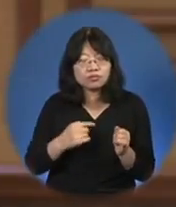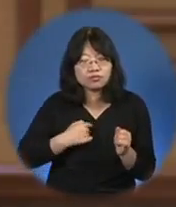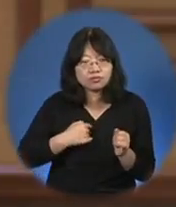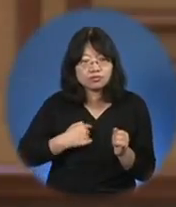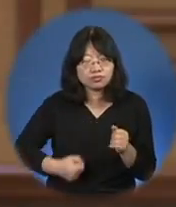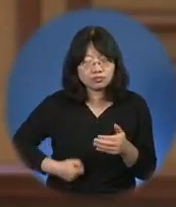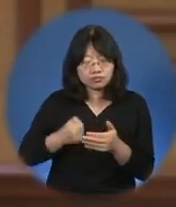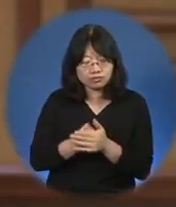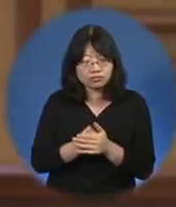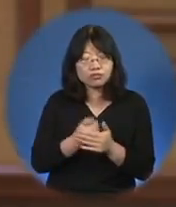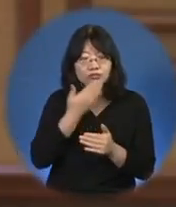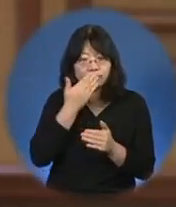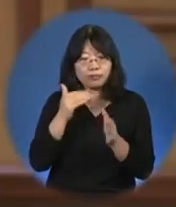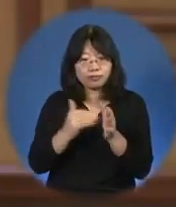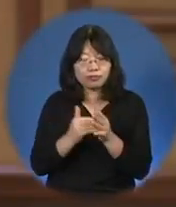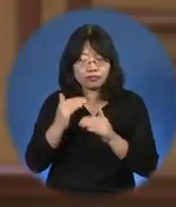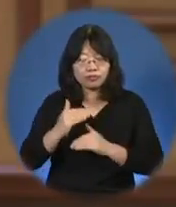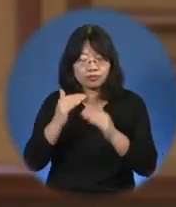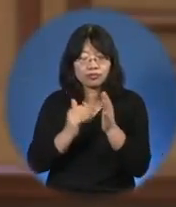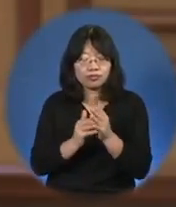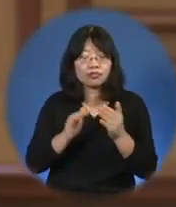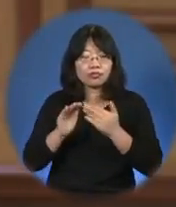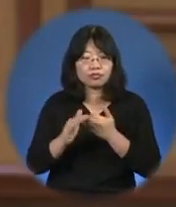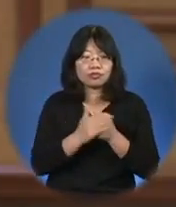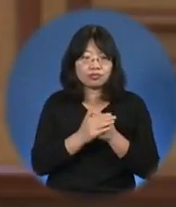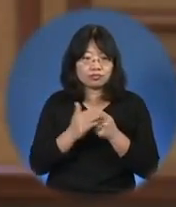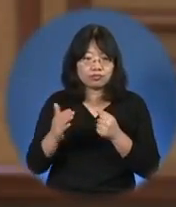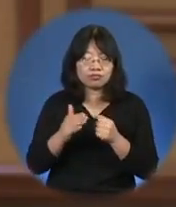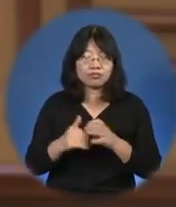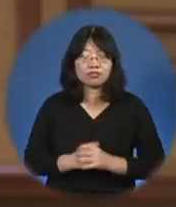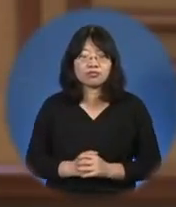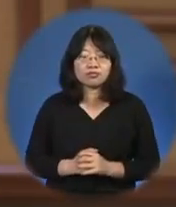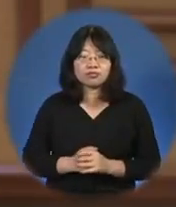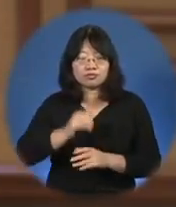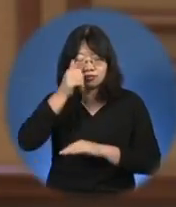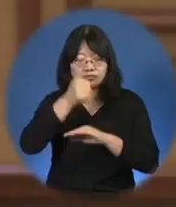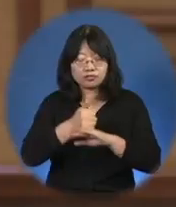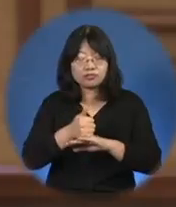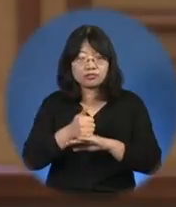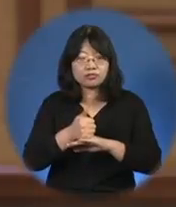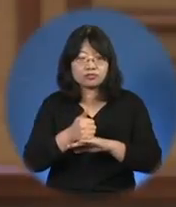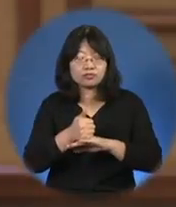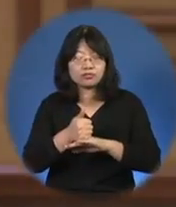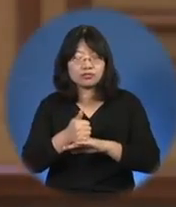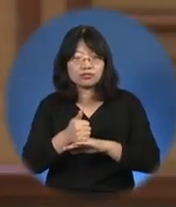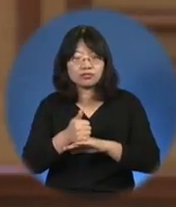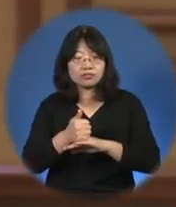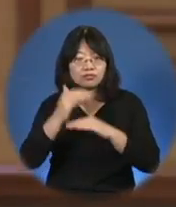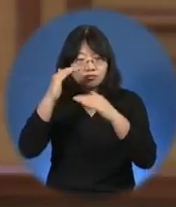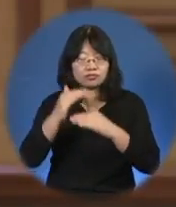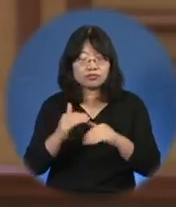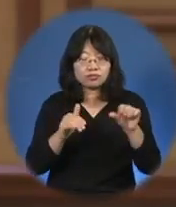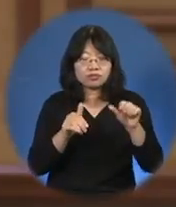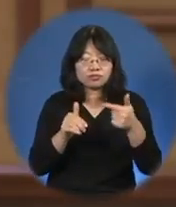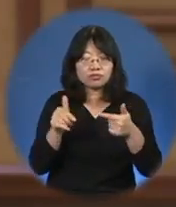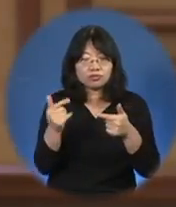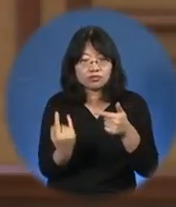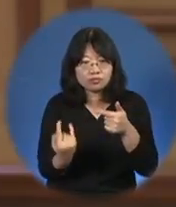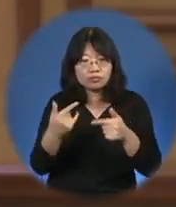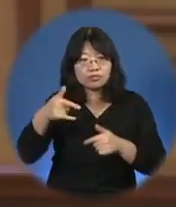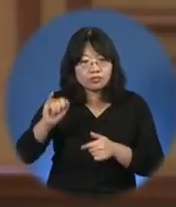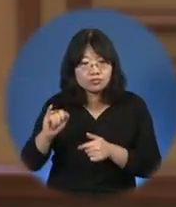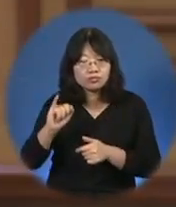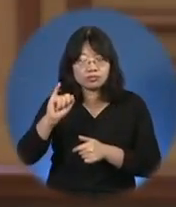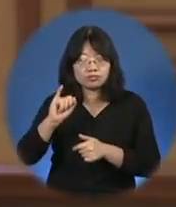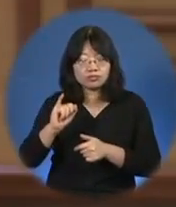자기 결심을 하게 되더라. 네. 이 과정을 거치니까. 네. 그래서 최종 결론이 56호기는 계속 건설하자가